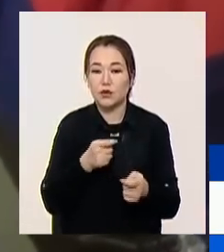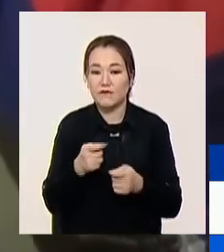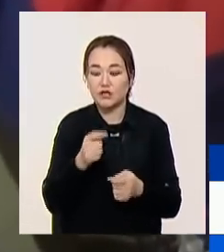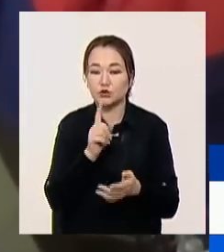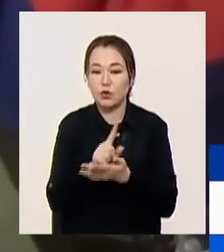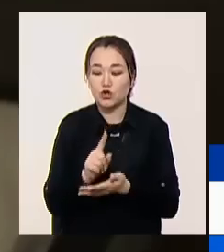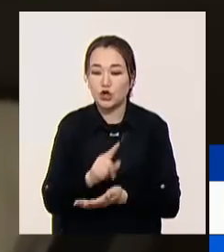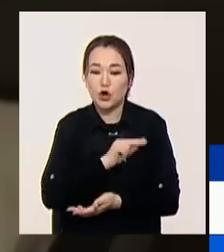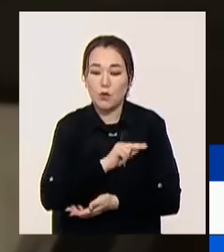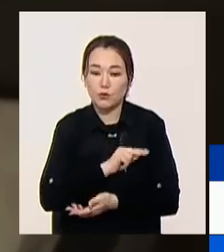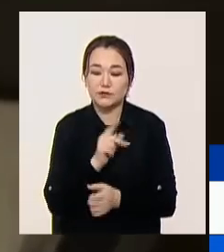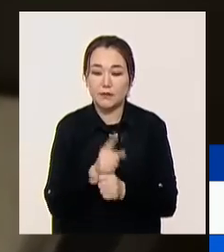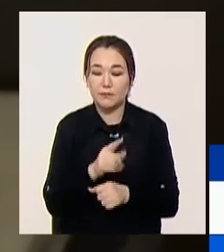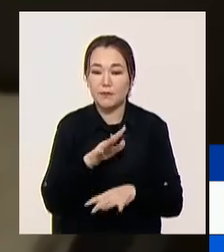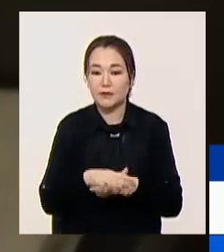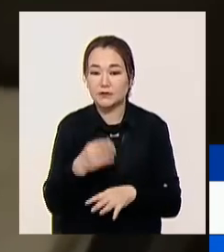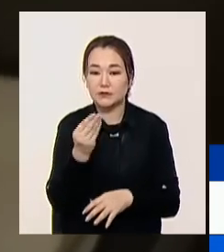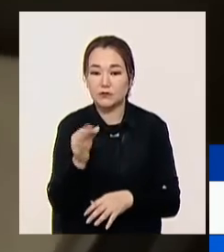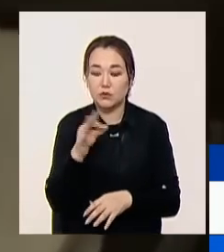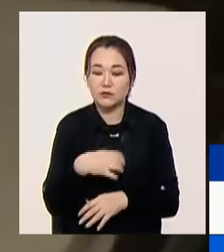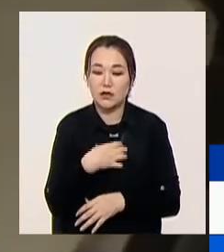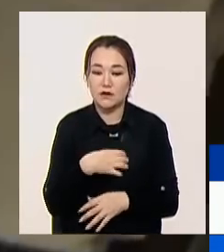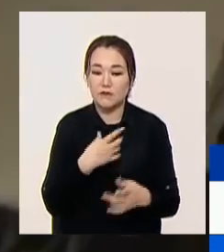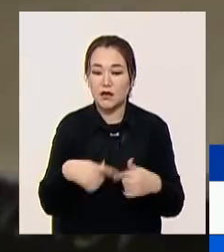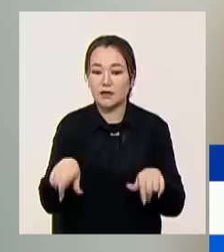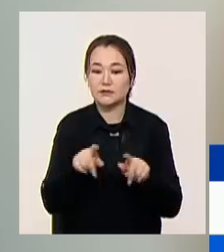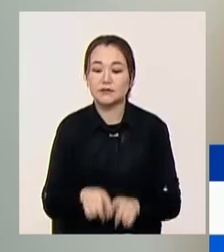в финансовых, банковских и страховых организациях.